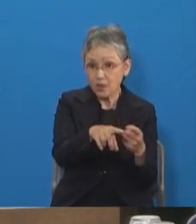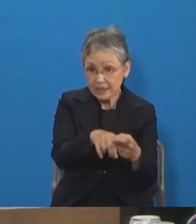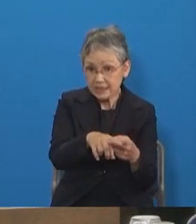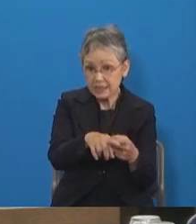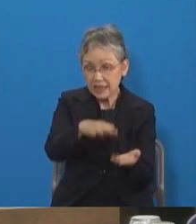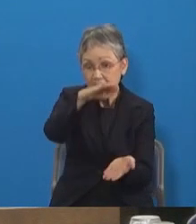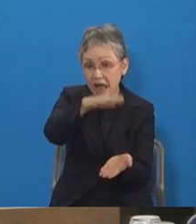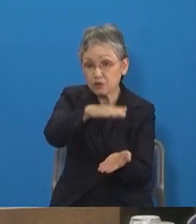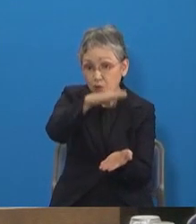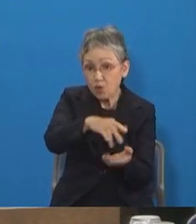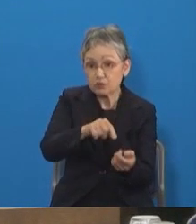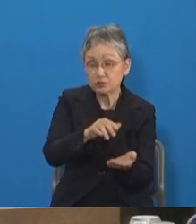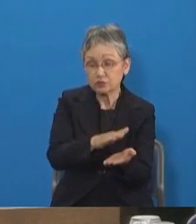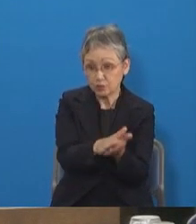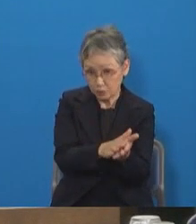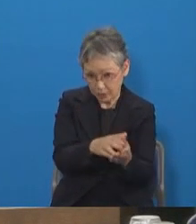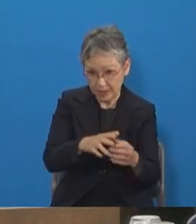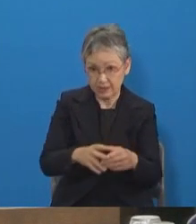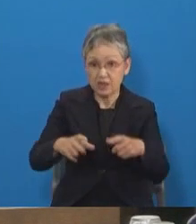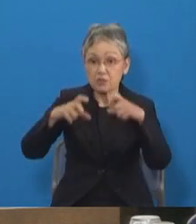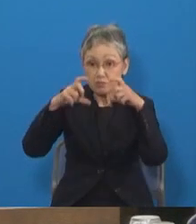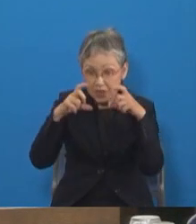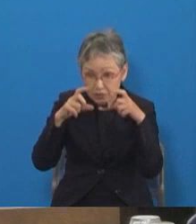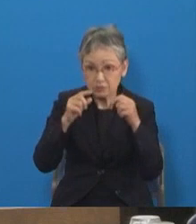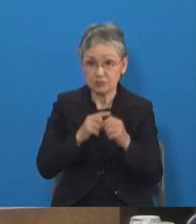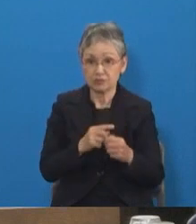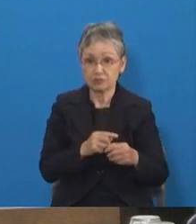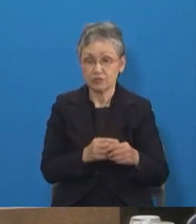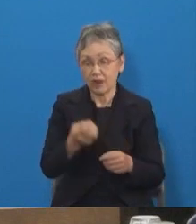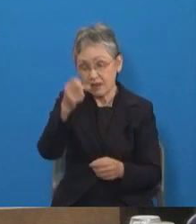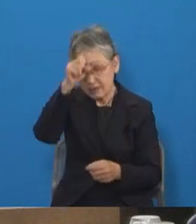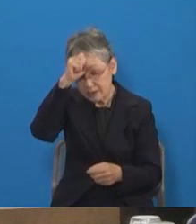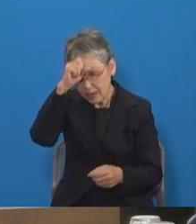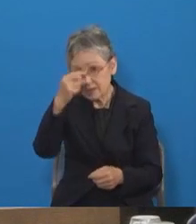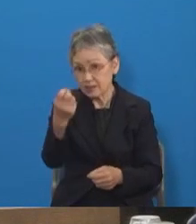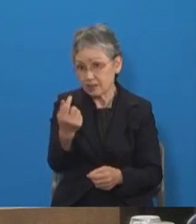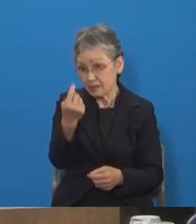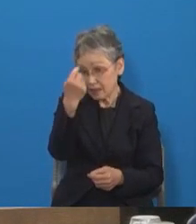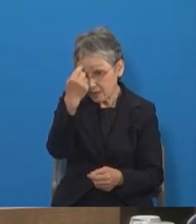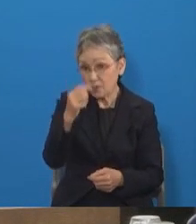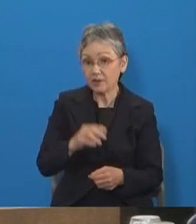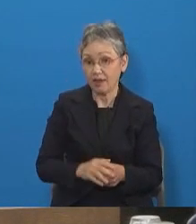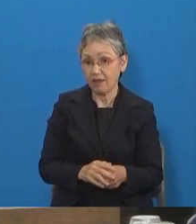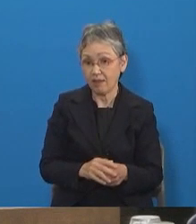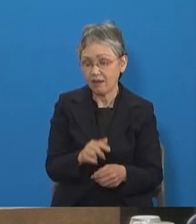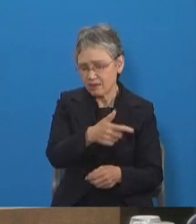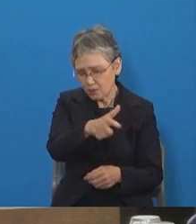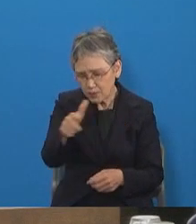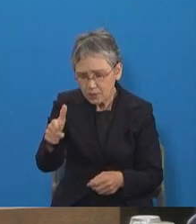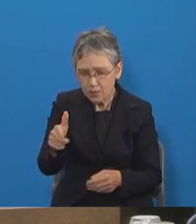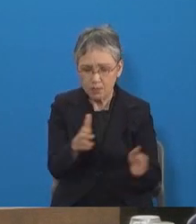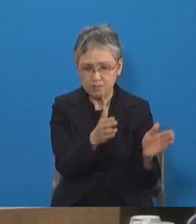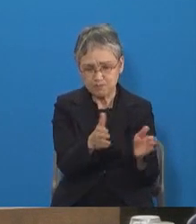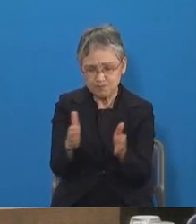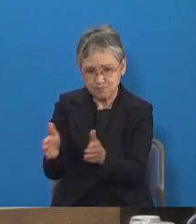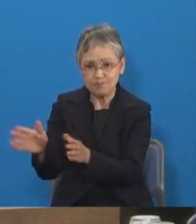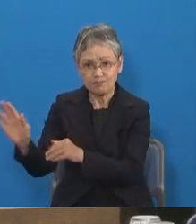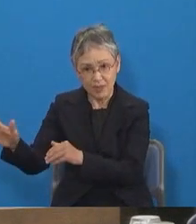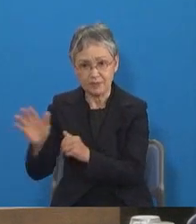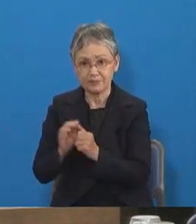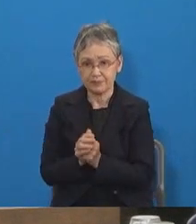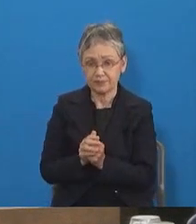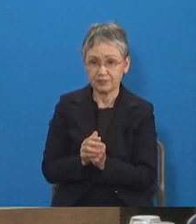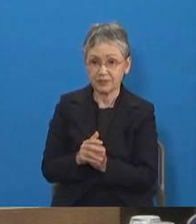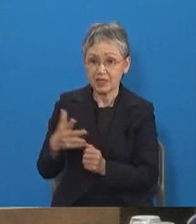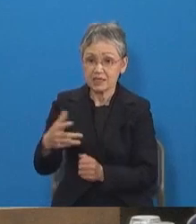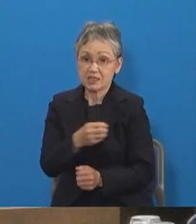消毒液やマスク、非接触型の体温計など感染対策物資の配備を開始、また市職員を